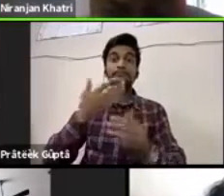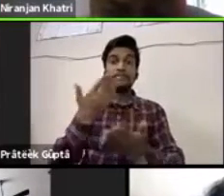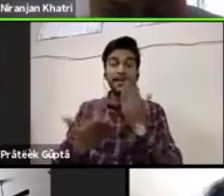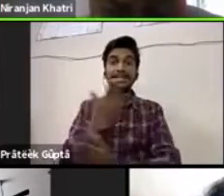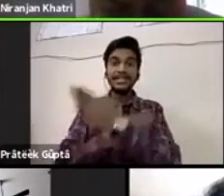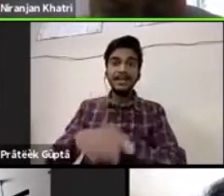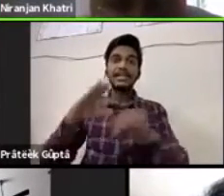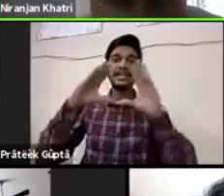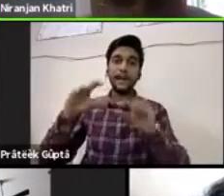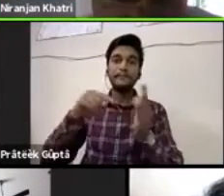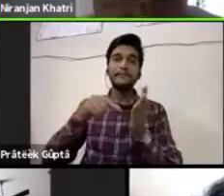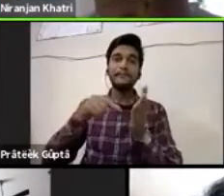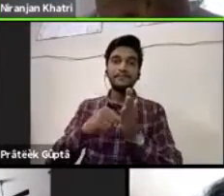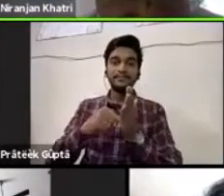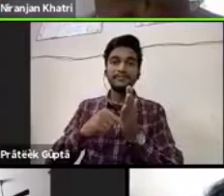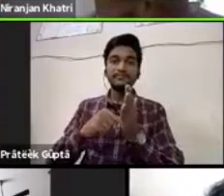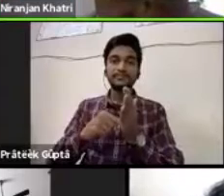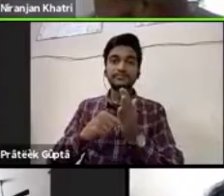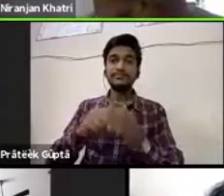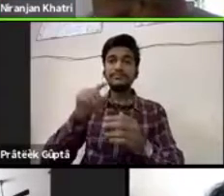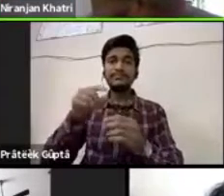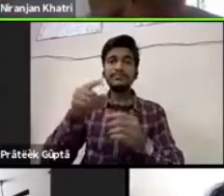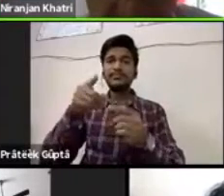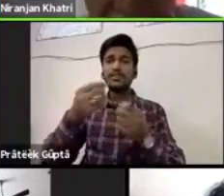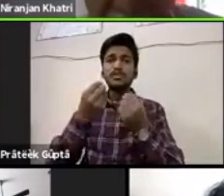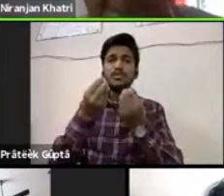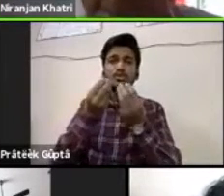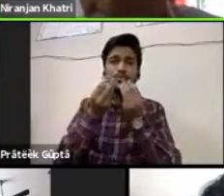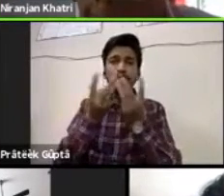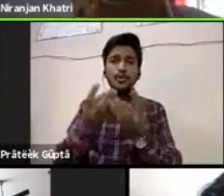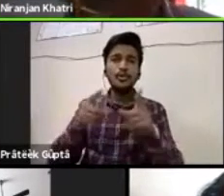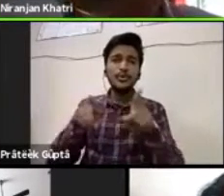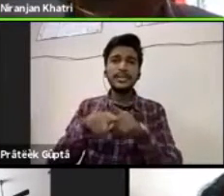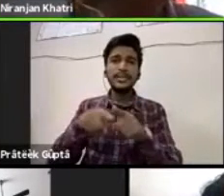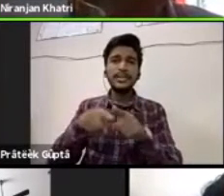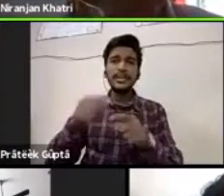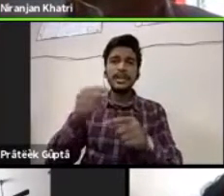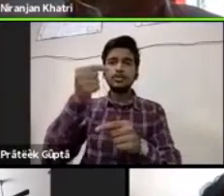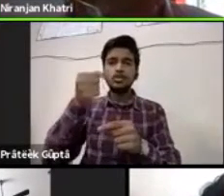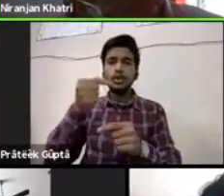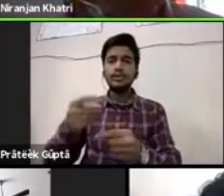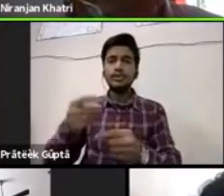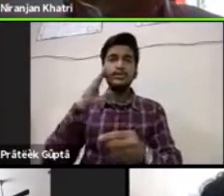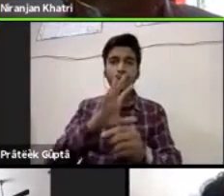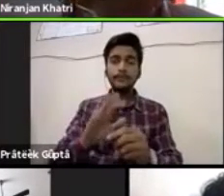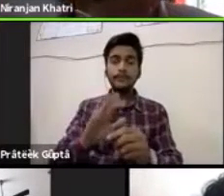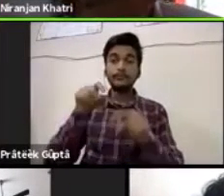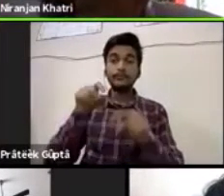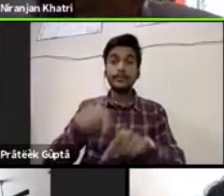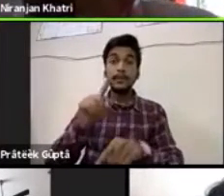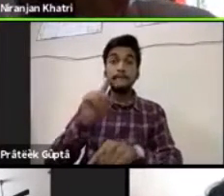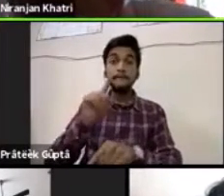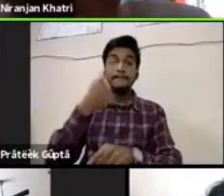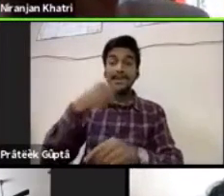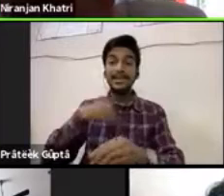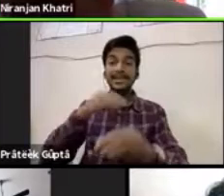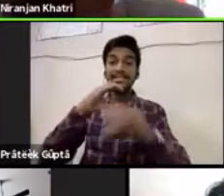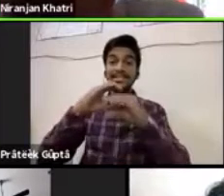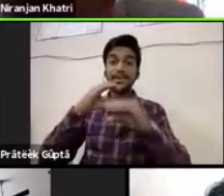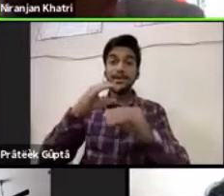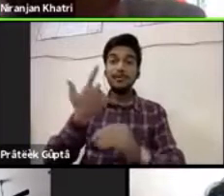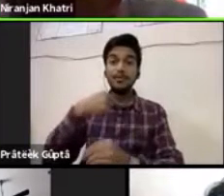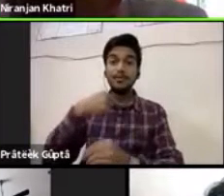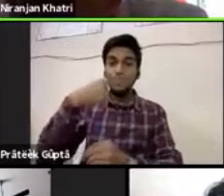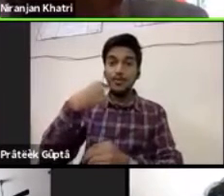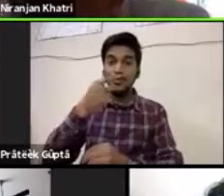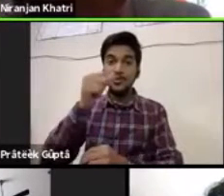फ्यू थोड़े से शब्दों के इंट्रोडक्शन से मैं अब चाहूँगा कि हमारा जो पहला स्पीकर है,